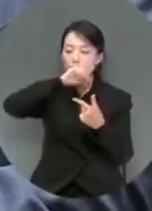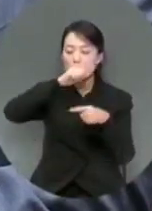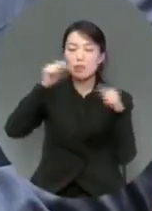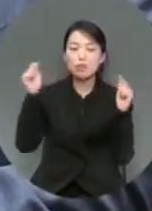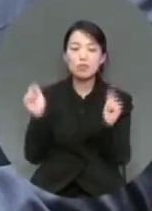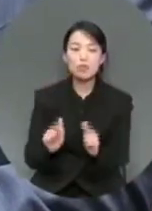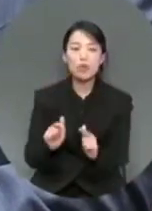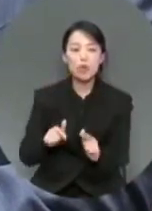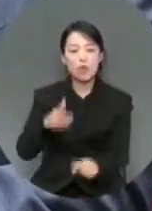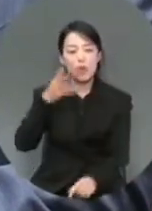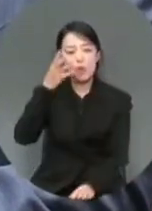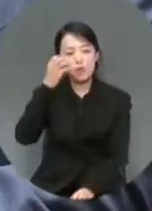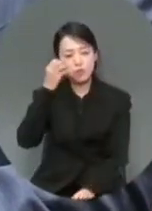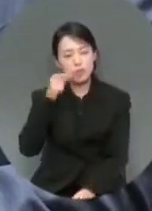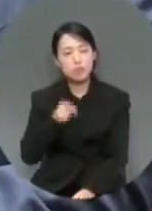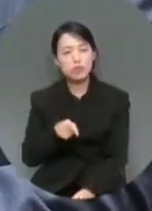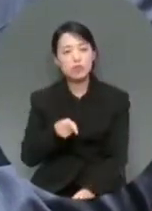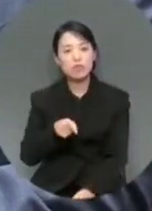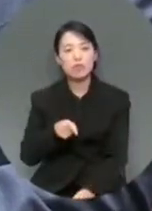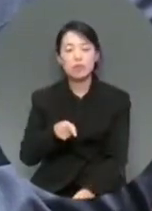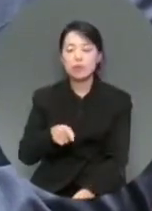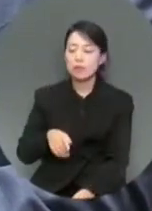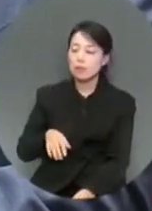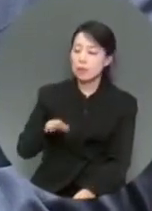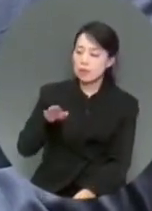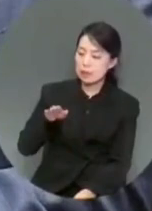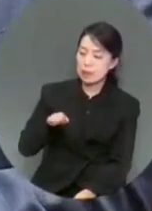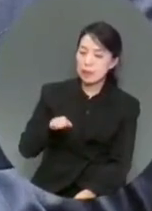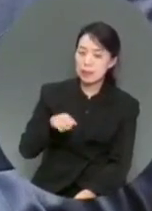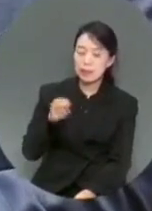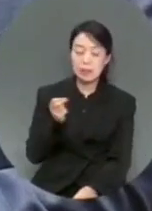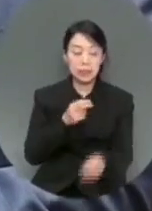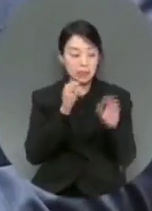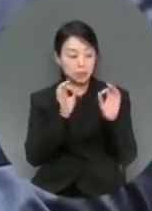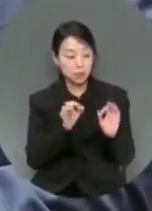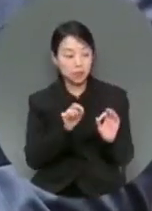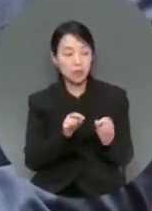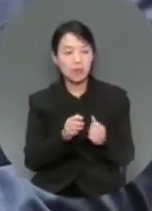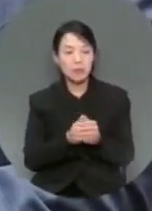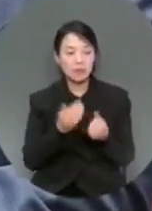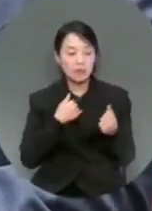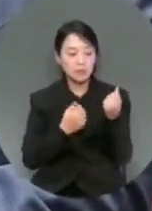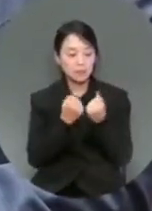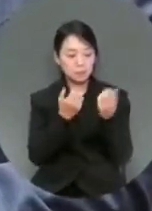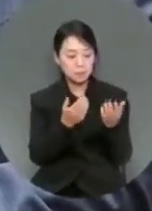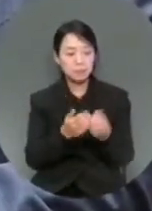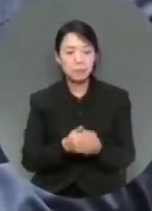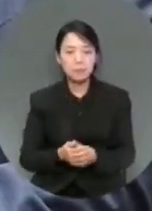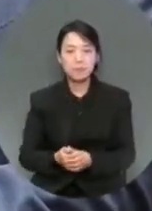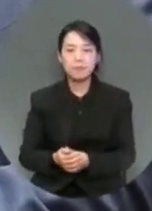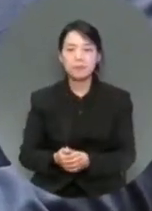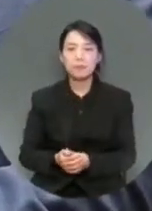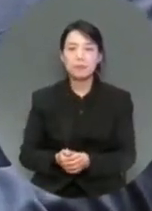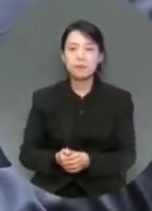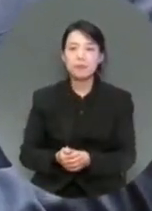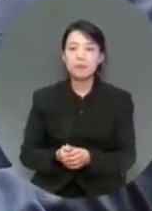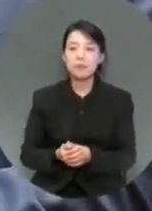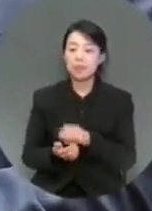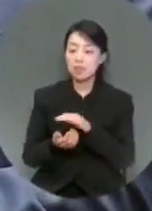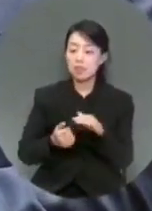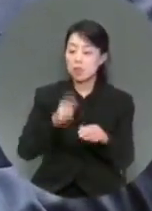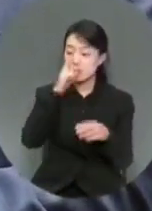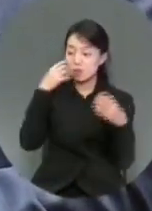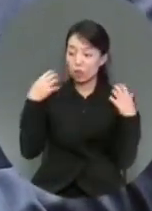일이. 의원님 아시다시피 다시 보세요. 제가 이제 쭉 설명해 드릴게요. 말씀하십시오. 전 정부에서는